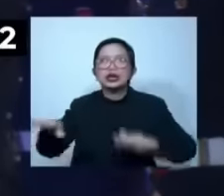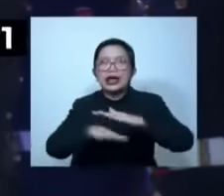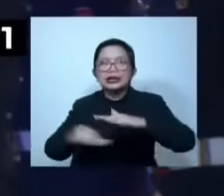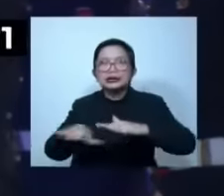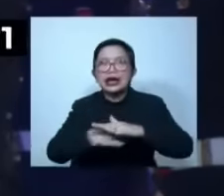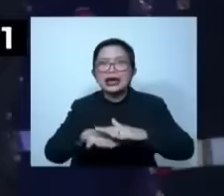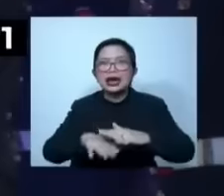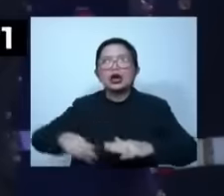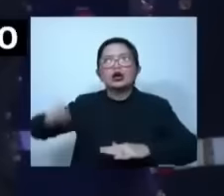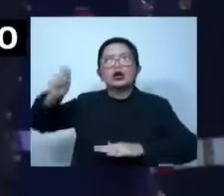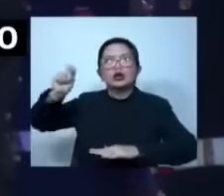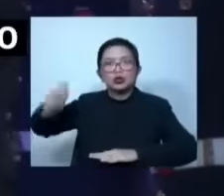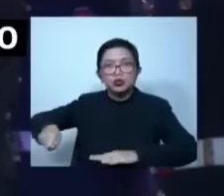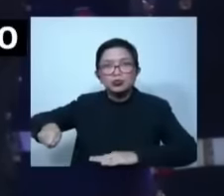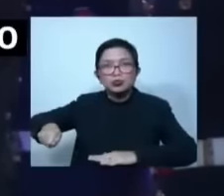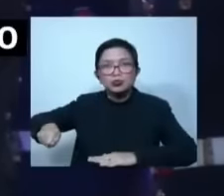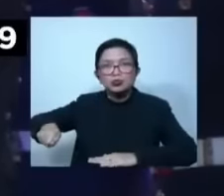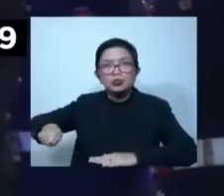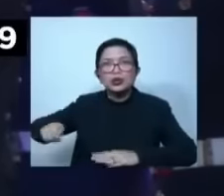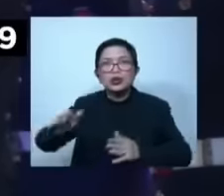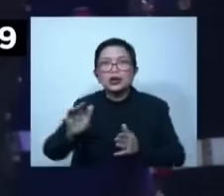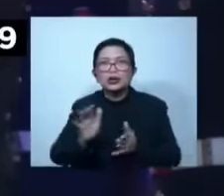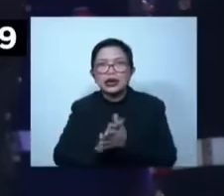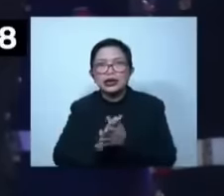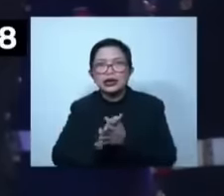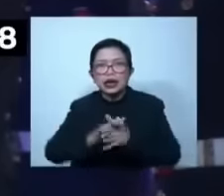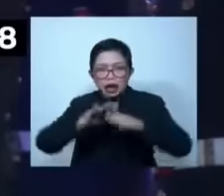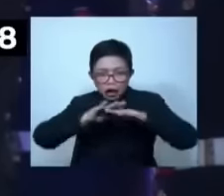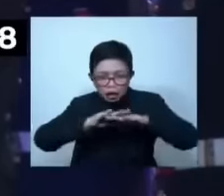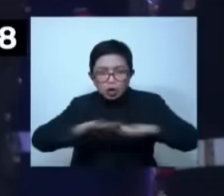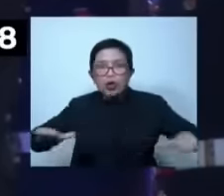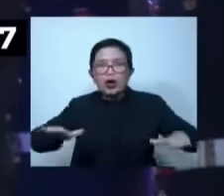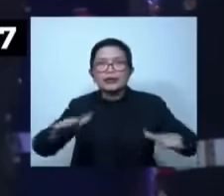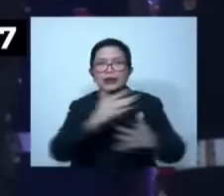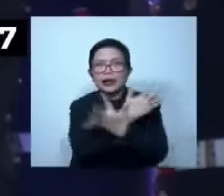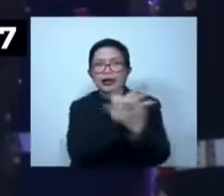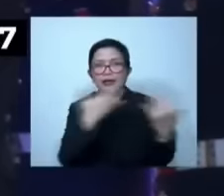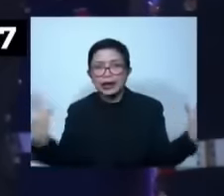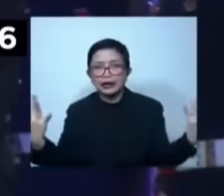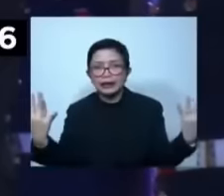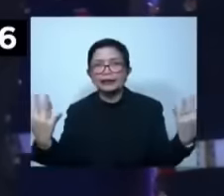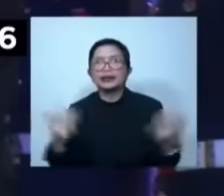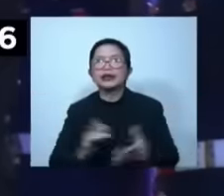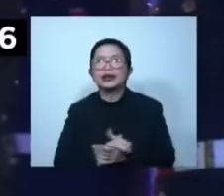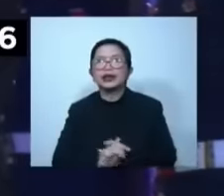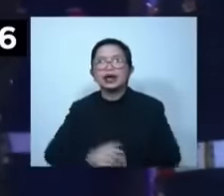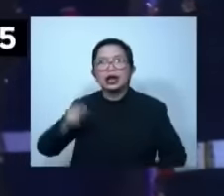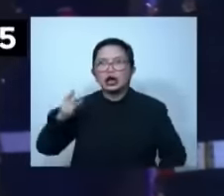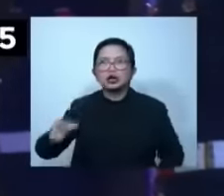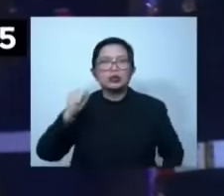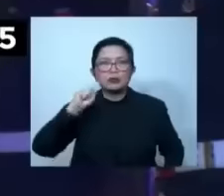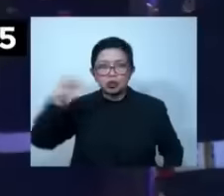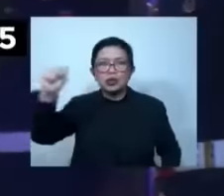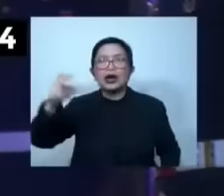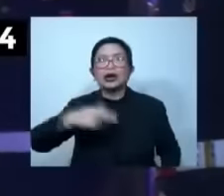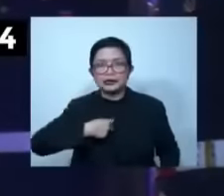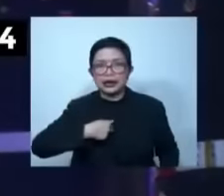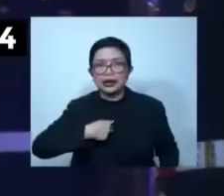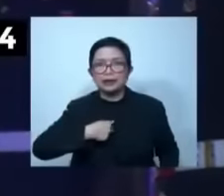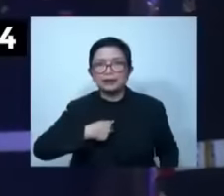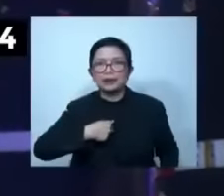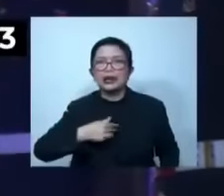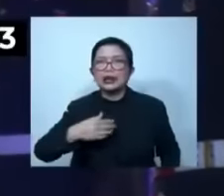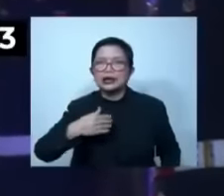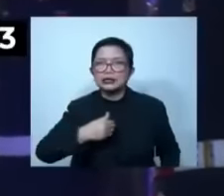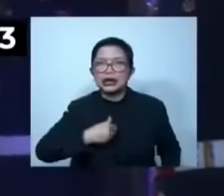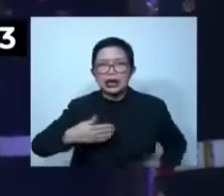atas hukum dan kedaulatan rakyat. Itulah perjuangan saya selama ini.